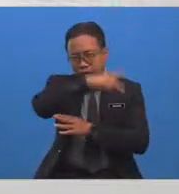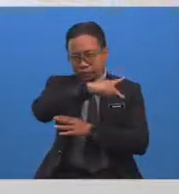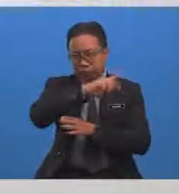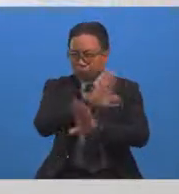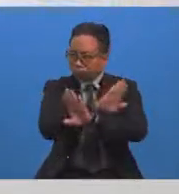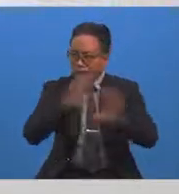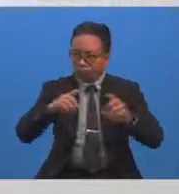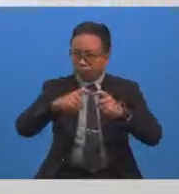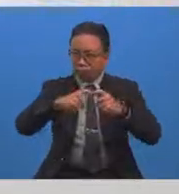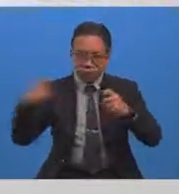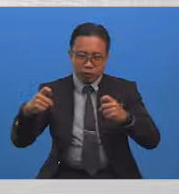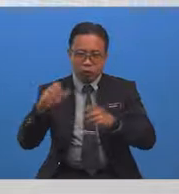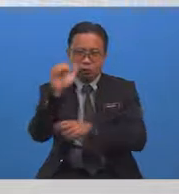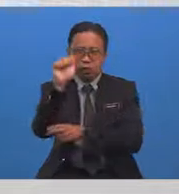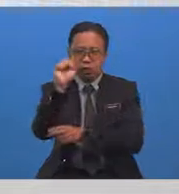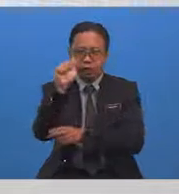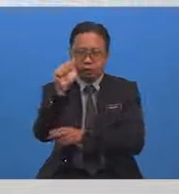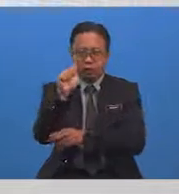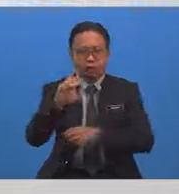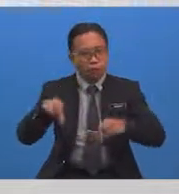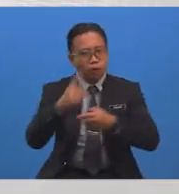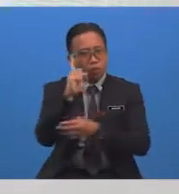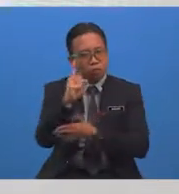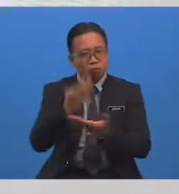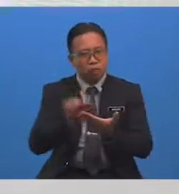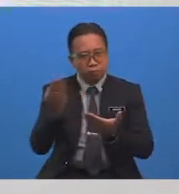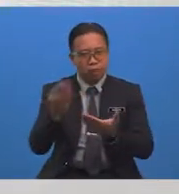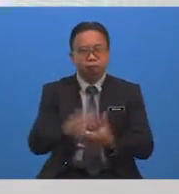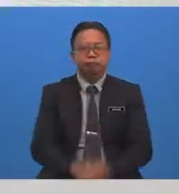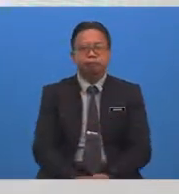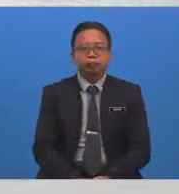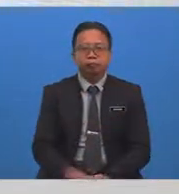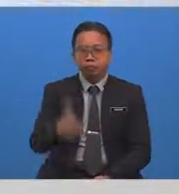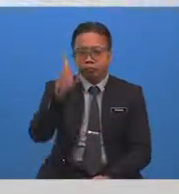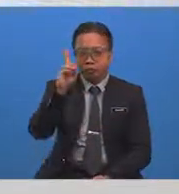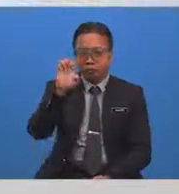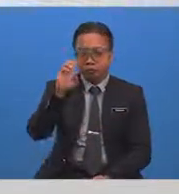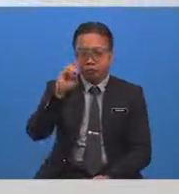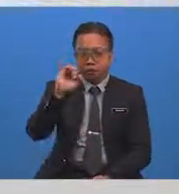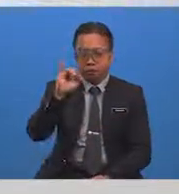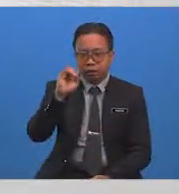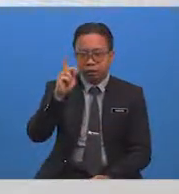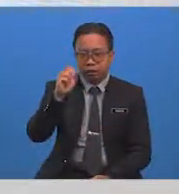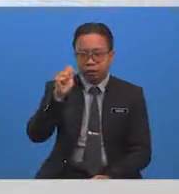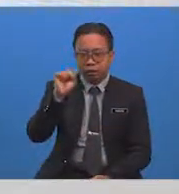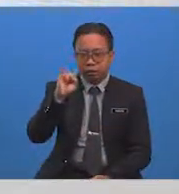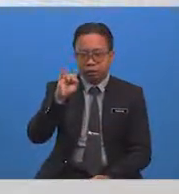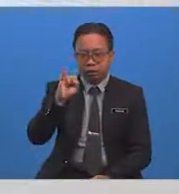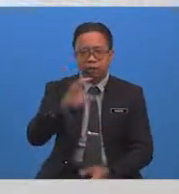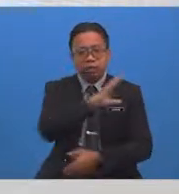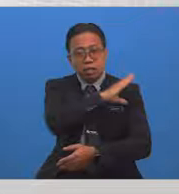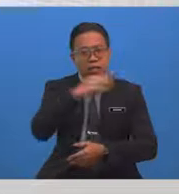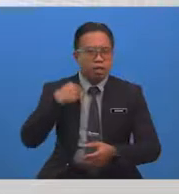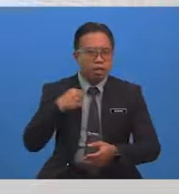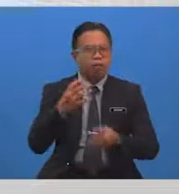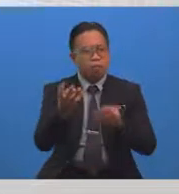asa apabila melakukan sesuatu dan sikap dedikasi dan bersungguh-sungguh untuk mencapai